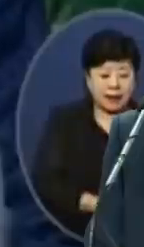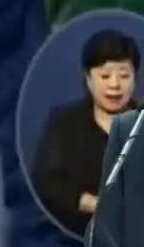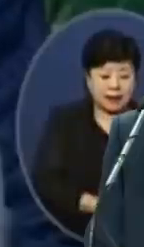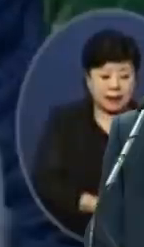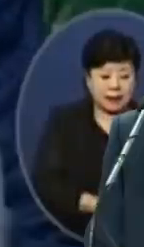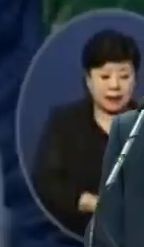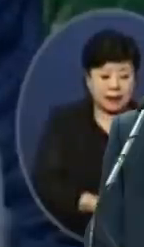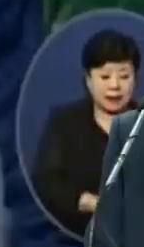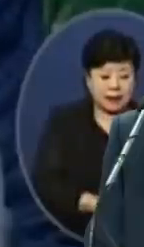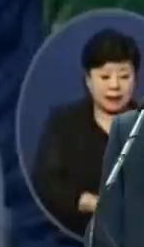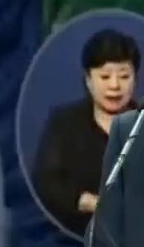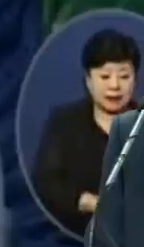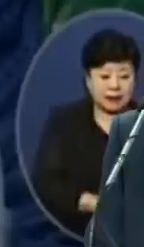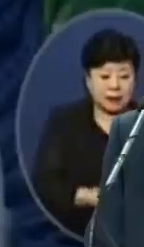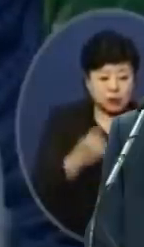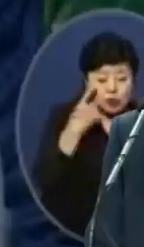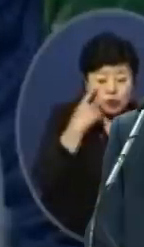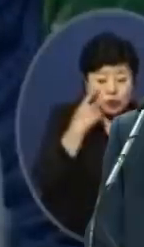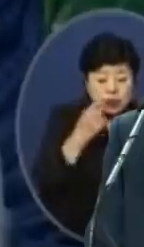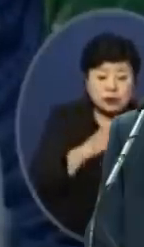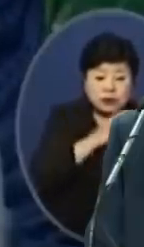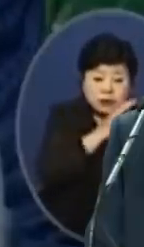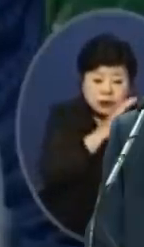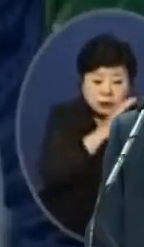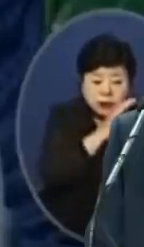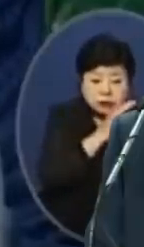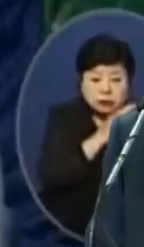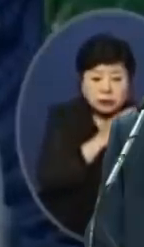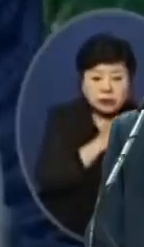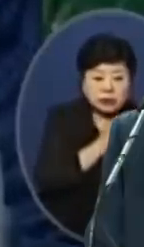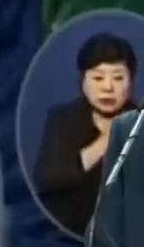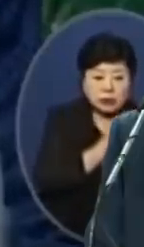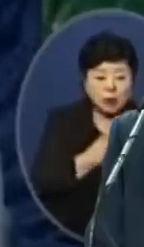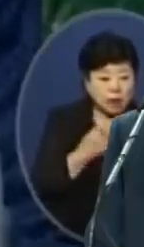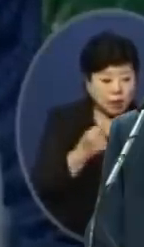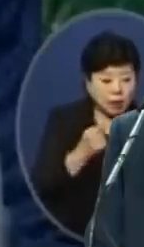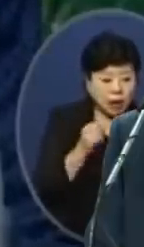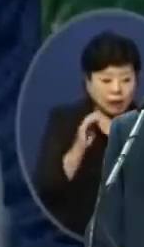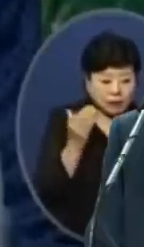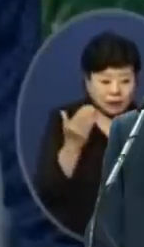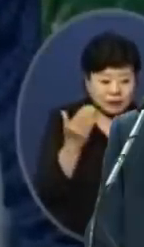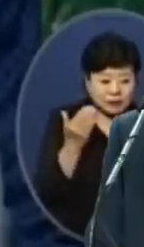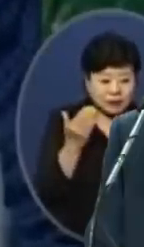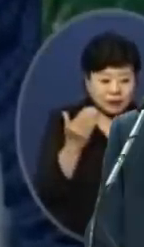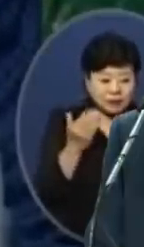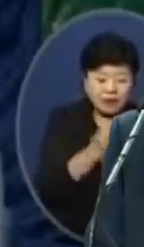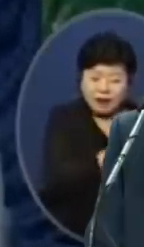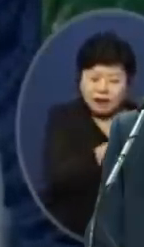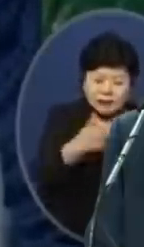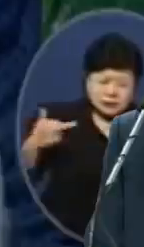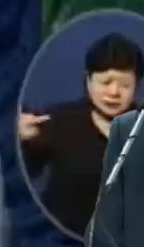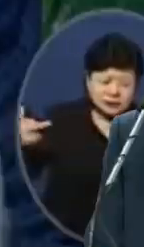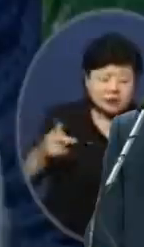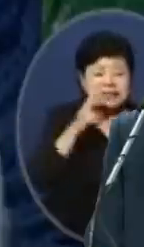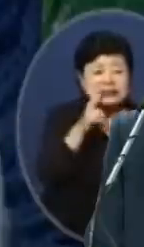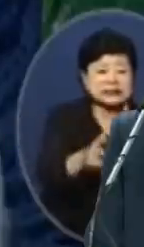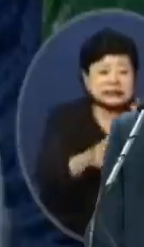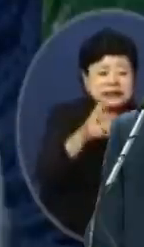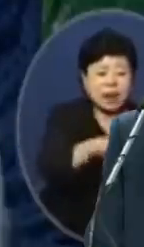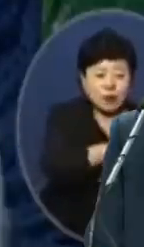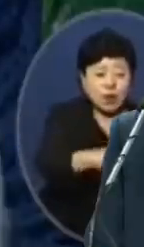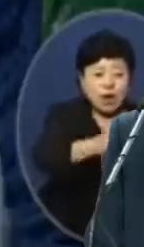나는 나 눈을 의심할 정도로 그분이 건강하더라고요. 그러면서 큰 사업을